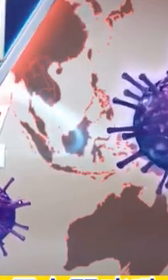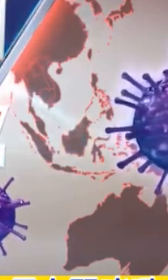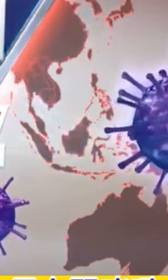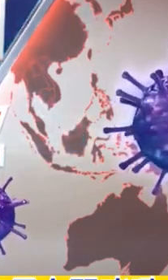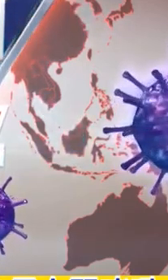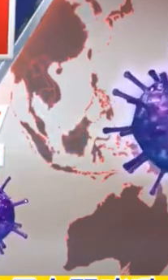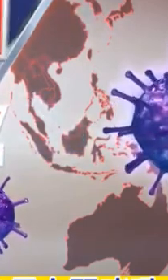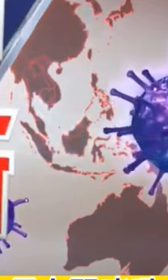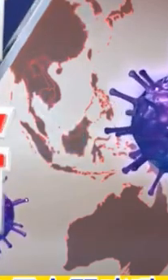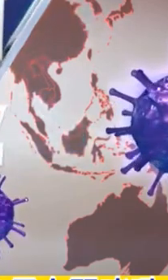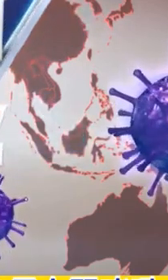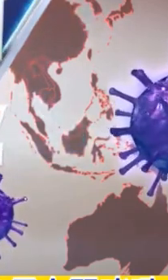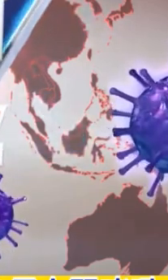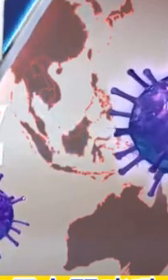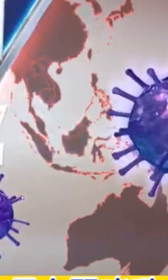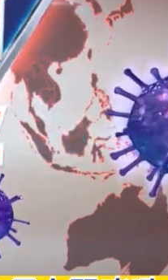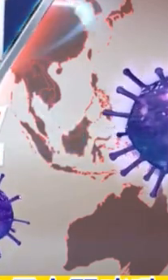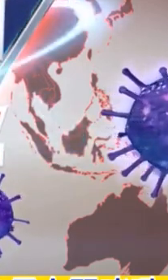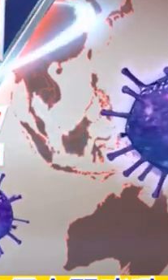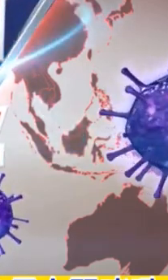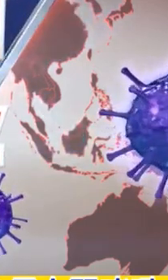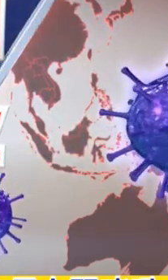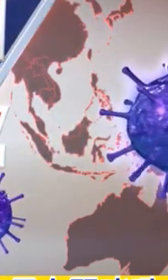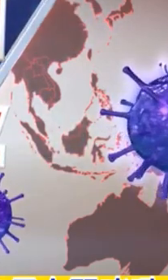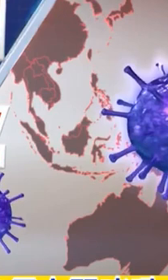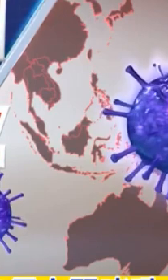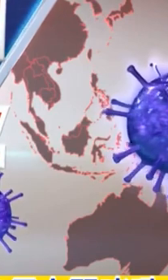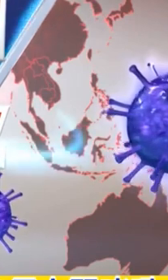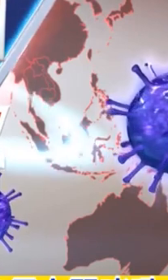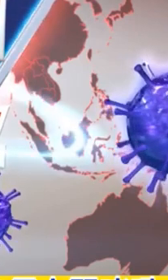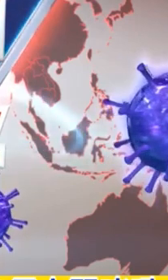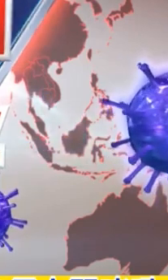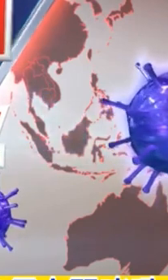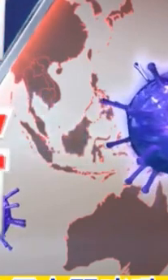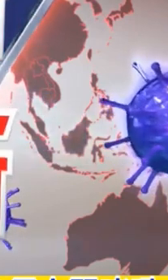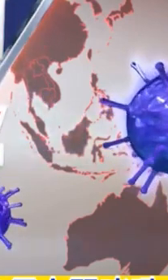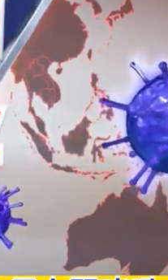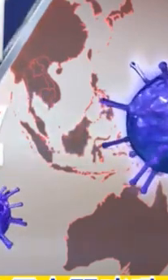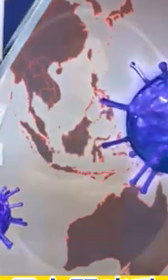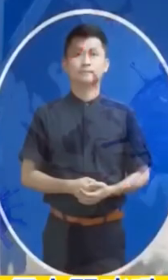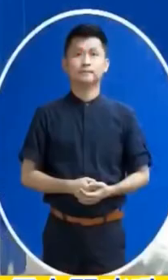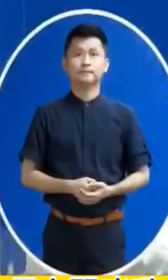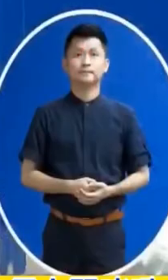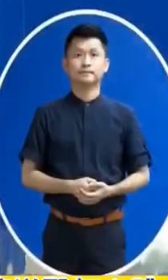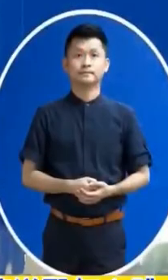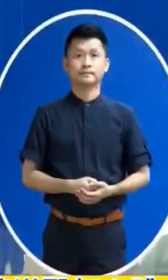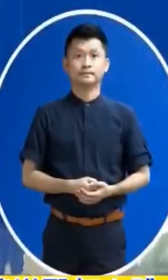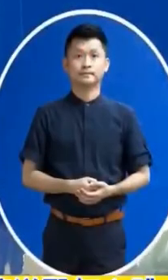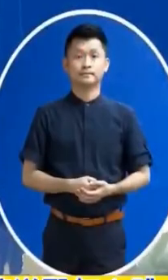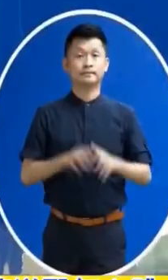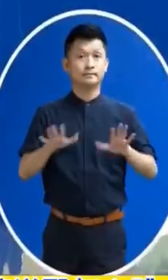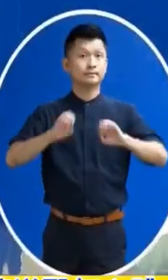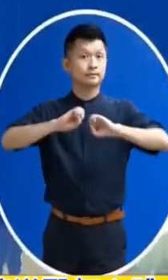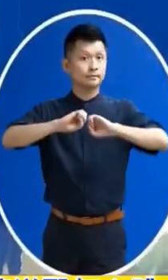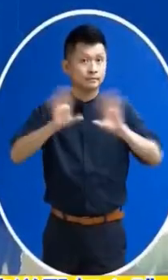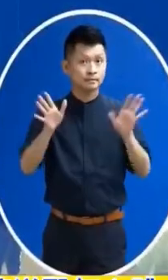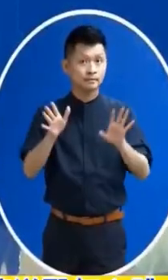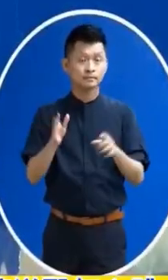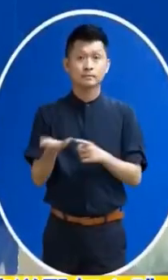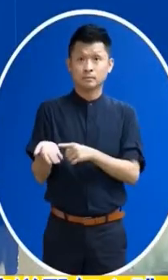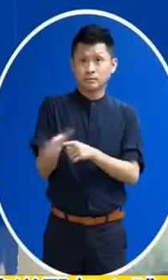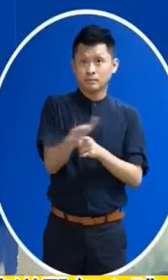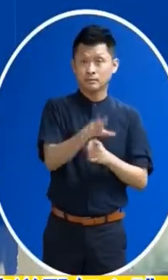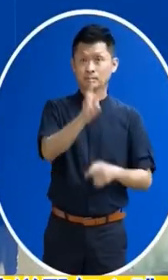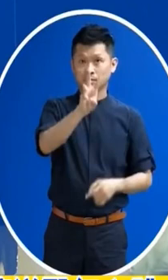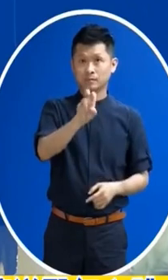婴，他因为哮吼住进了加护病房。另外新增有3例儿童 Miss C。 今天公布的